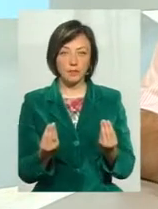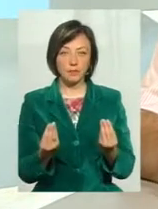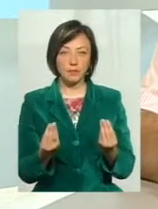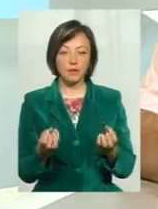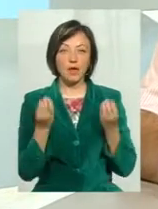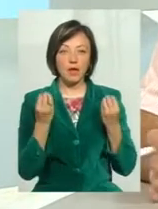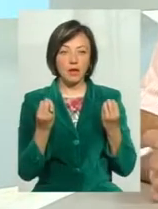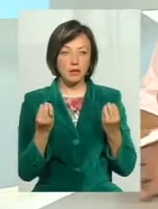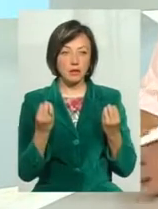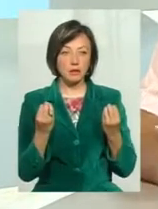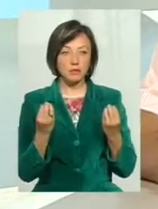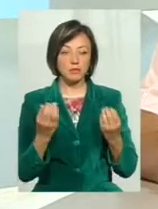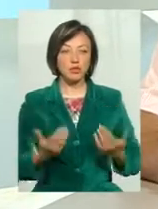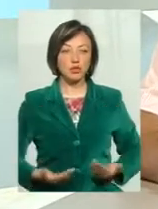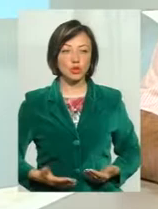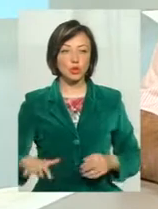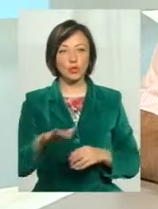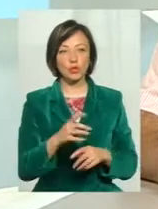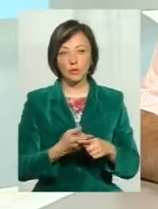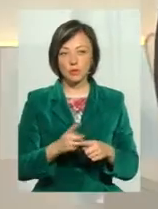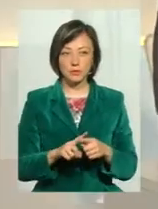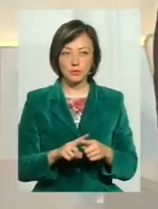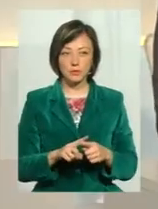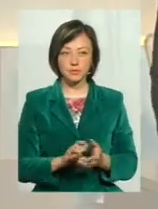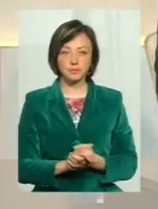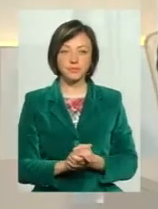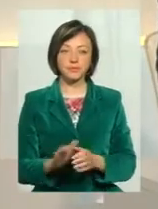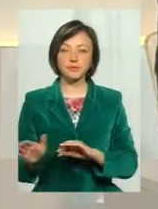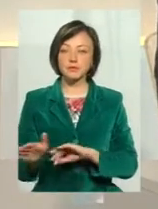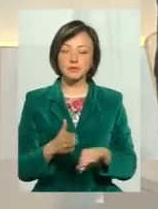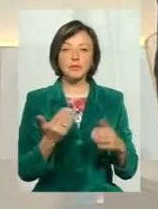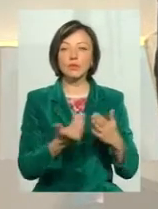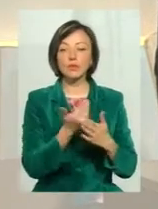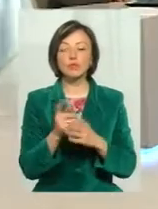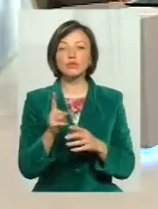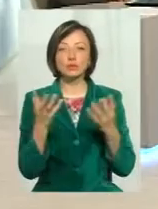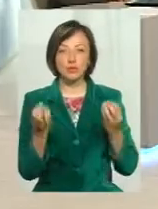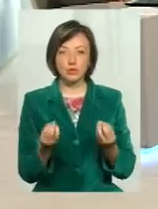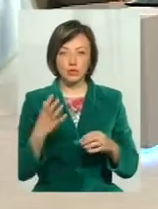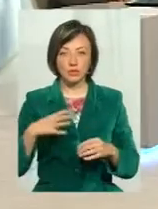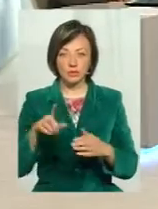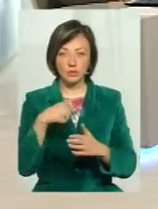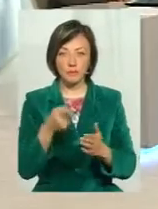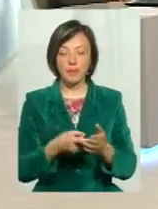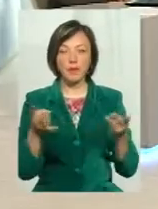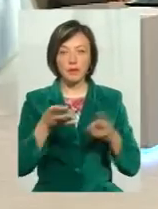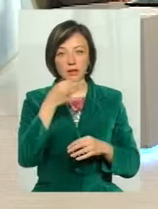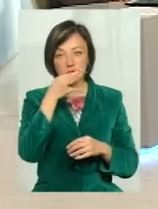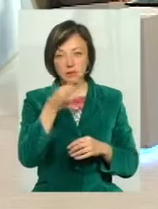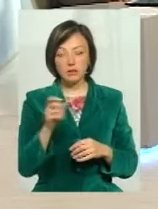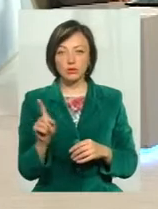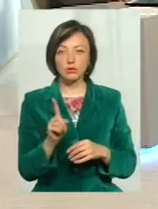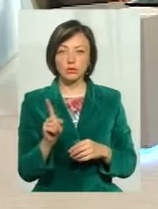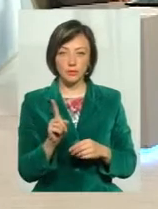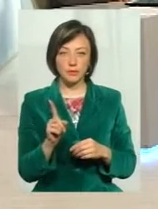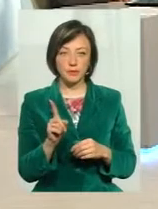елітним житлом, тому отримувати. Яких нововведень ще чекати? Ну, тут слід також зазначити, що